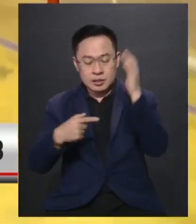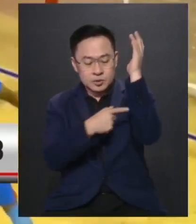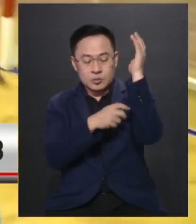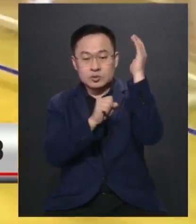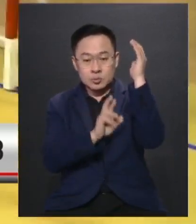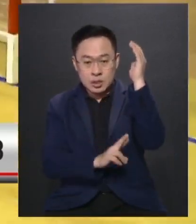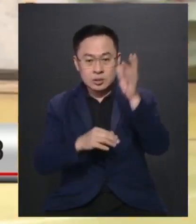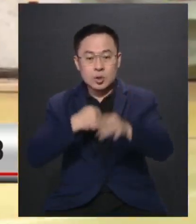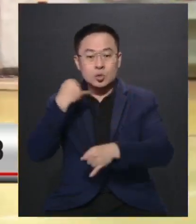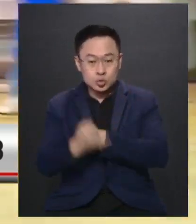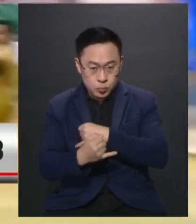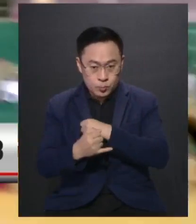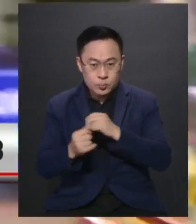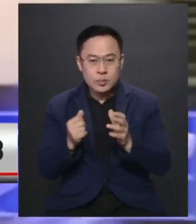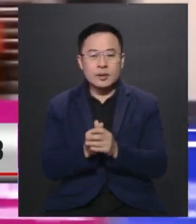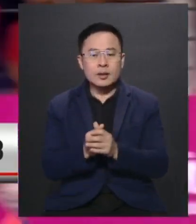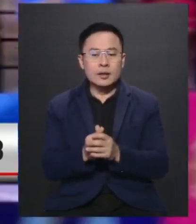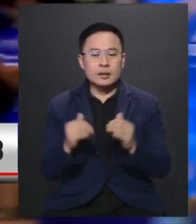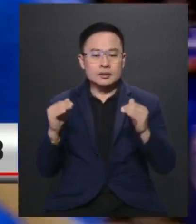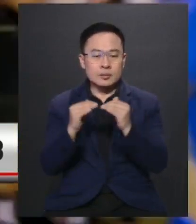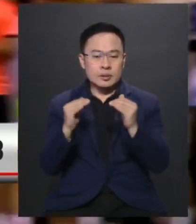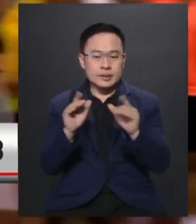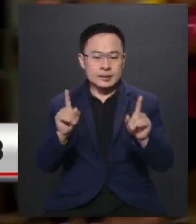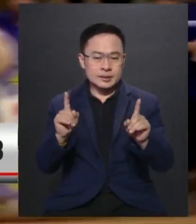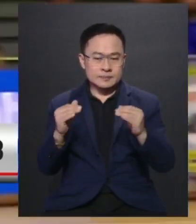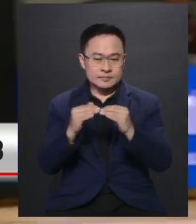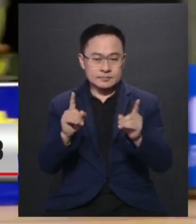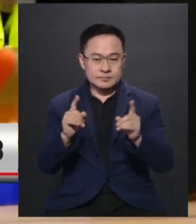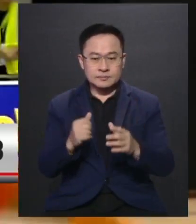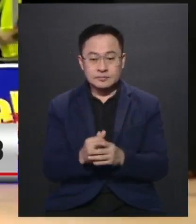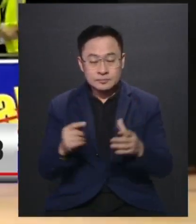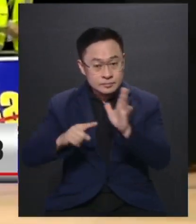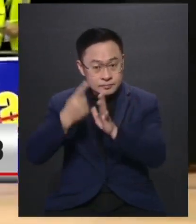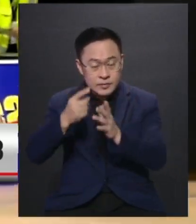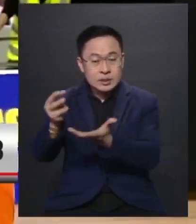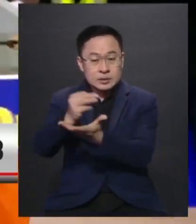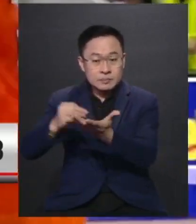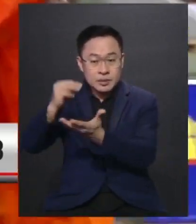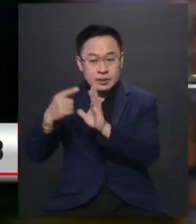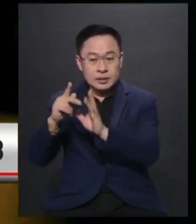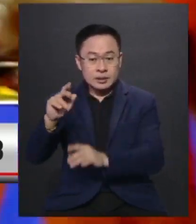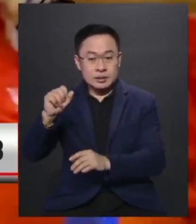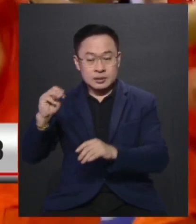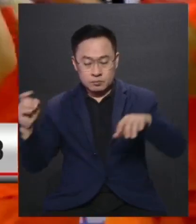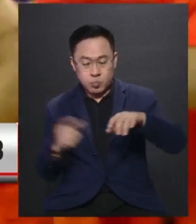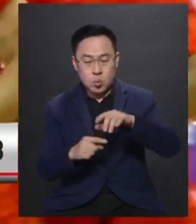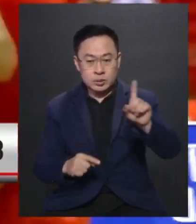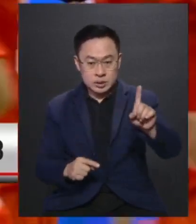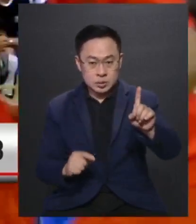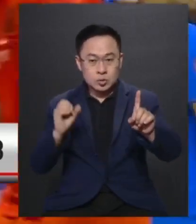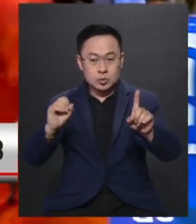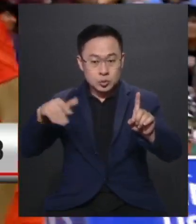โรมันโด้ค่ะนี่เข้าไปแล้วนะคะในเฮก่อนค่ะแล้วก็